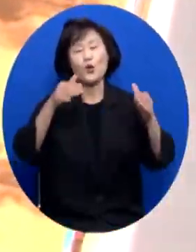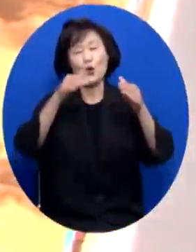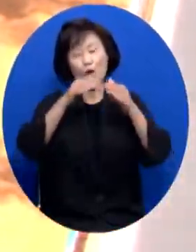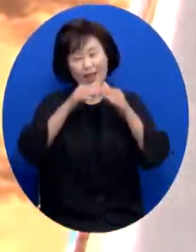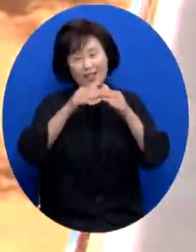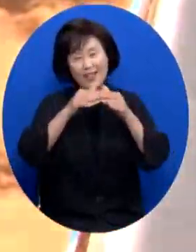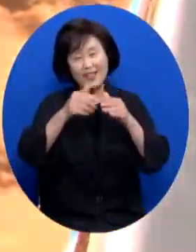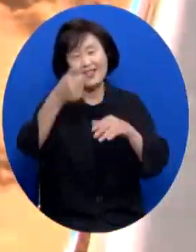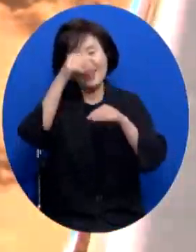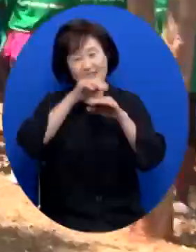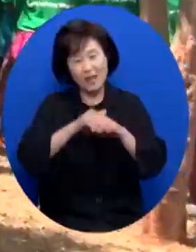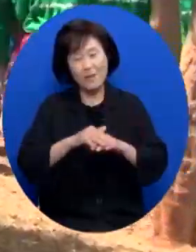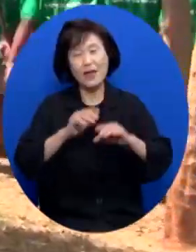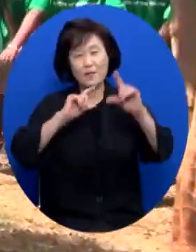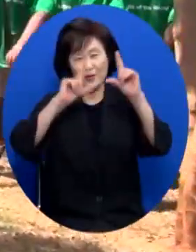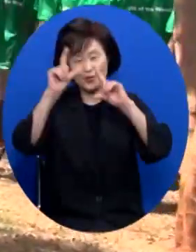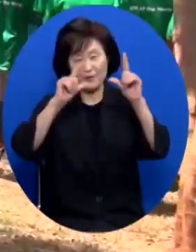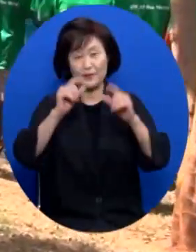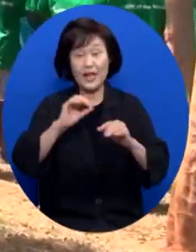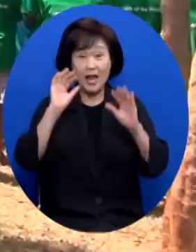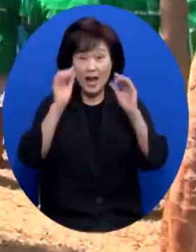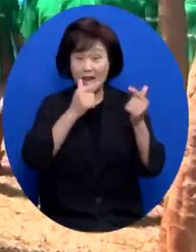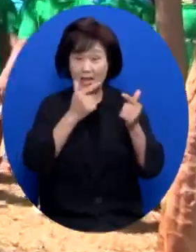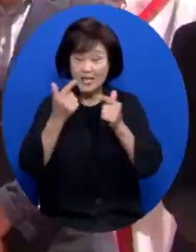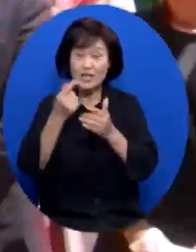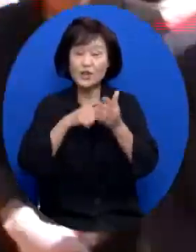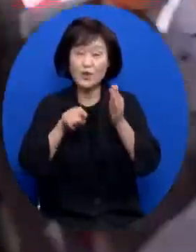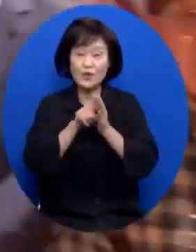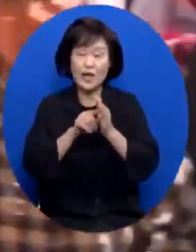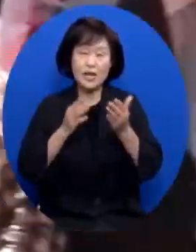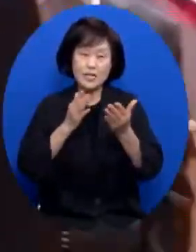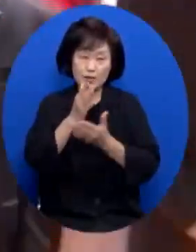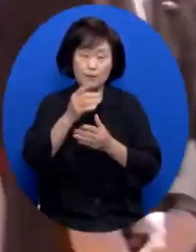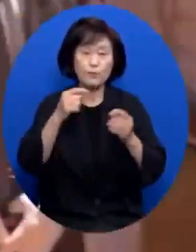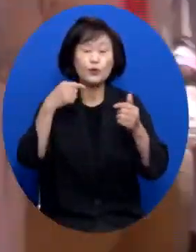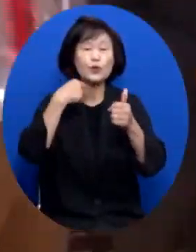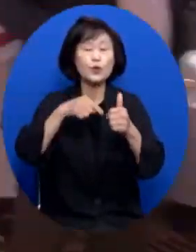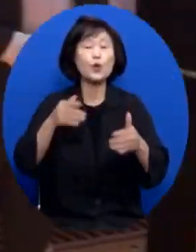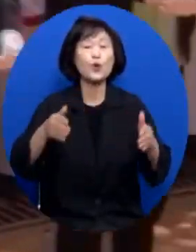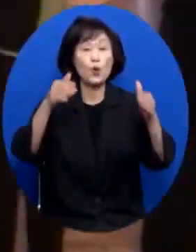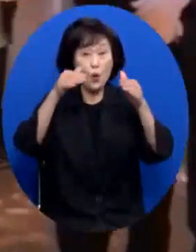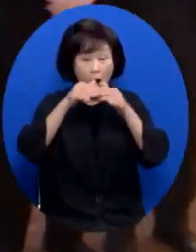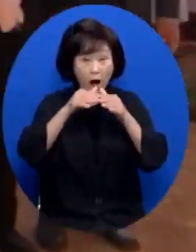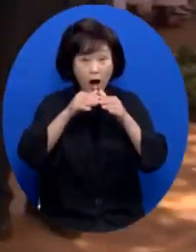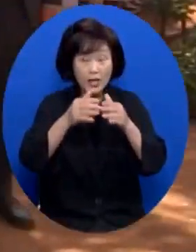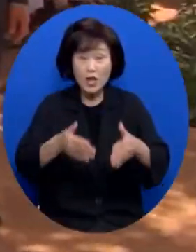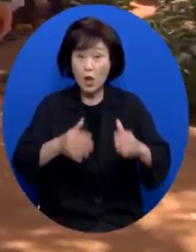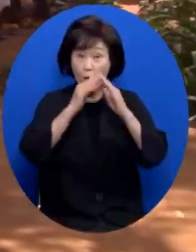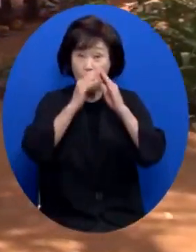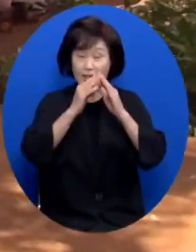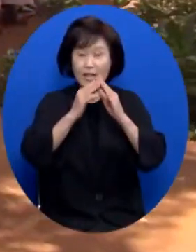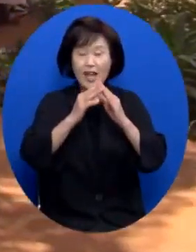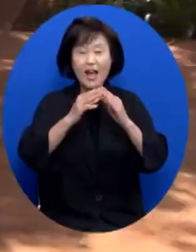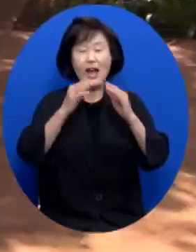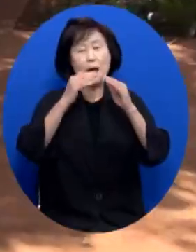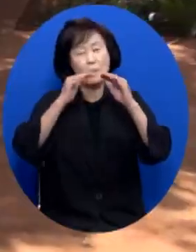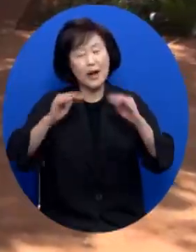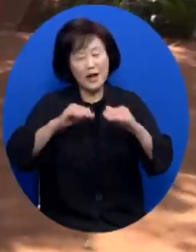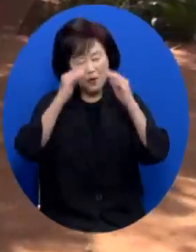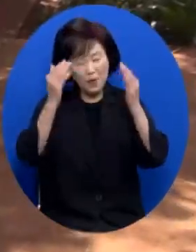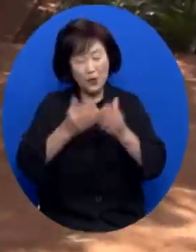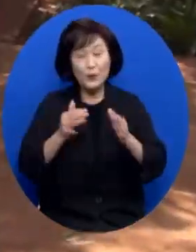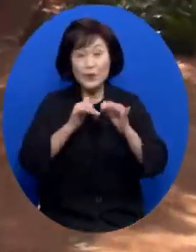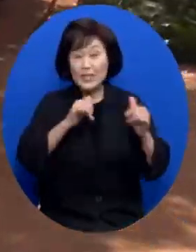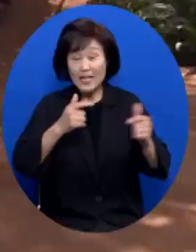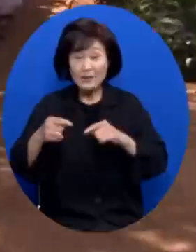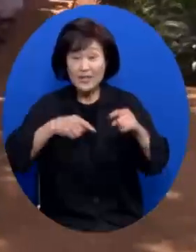현장입니다. 아이들을 위한 전문 교육 시설이 세워지자 마을 주민들은 물론 르완다 정부와 교육 관계자들이 한 자리에 모여